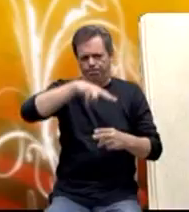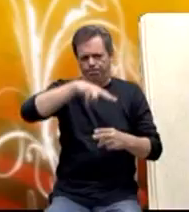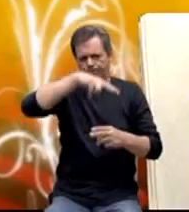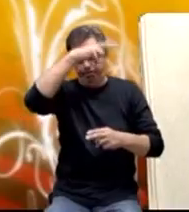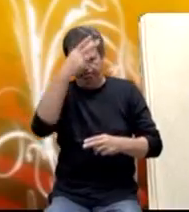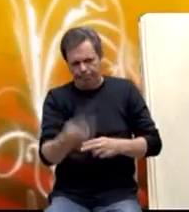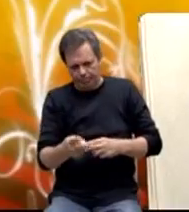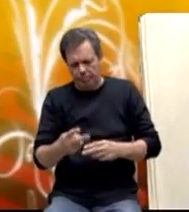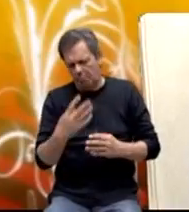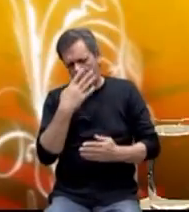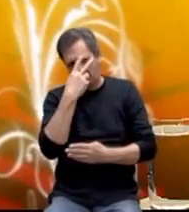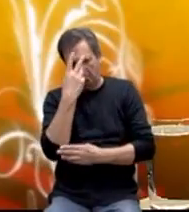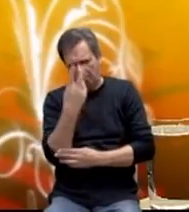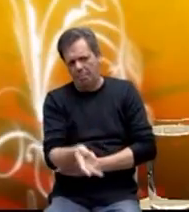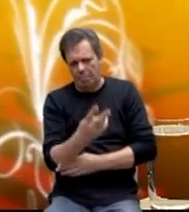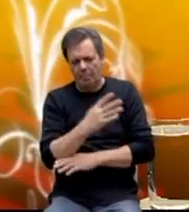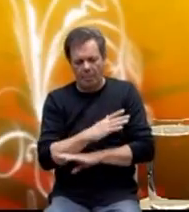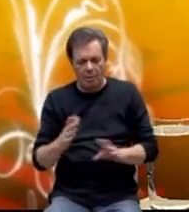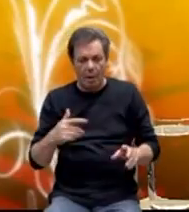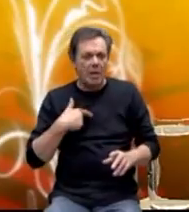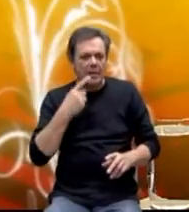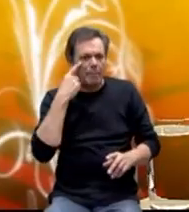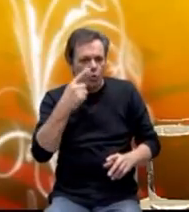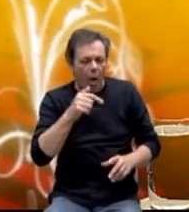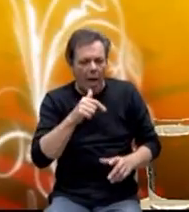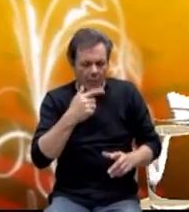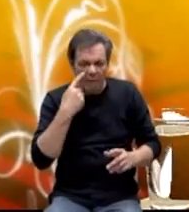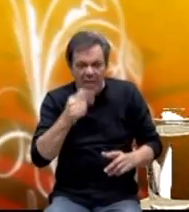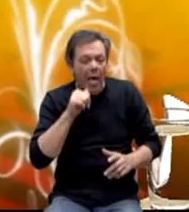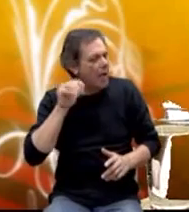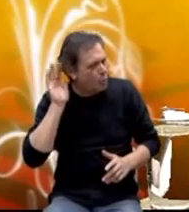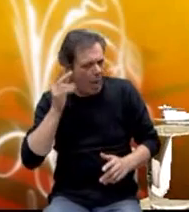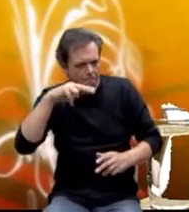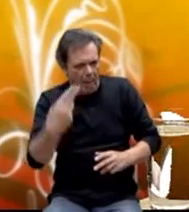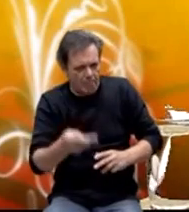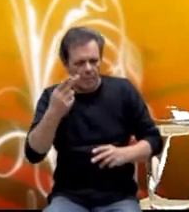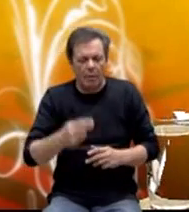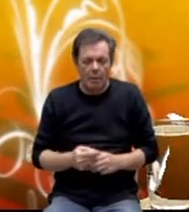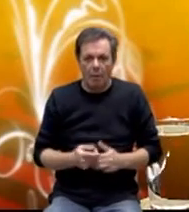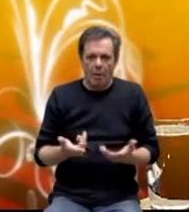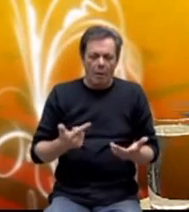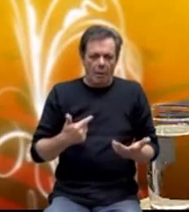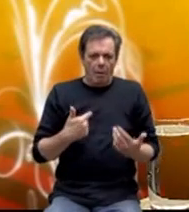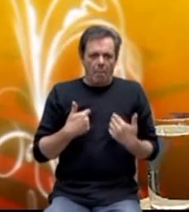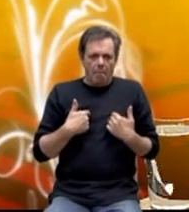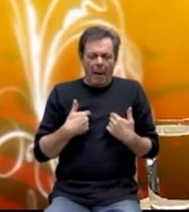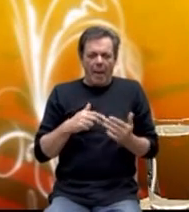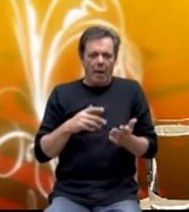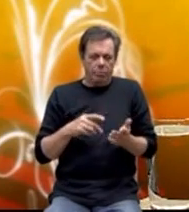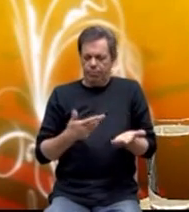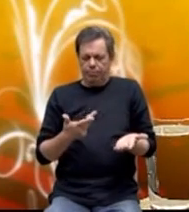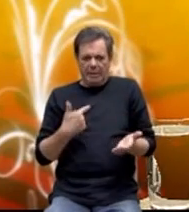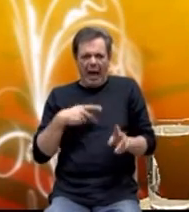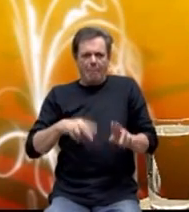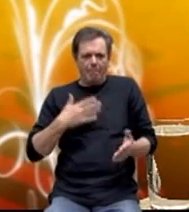pao. Samo se srušio. To ste čuli. To sam i čula i vidjela. Kristina, mene sad kao suprugu isto ima